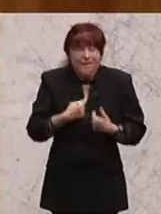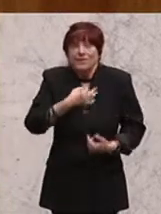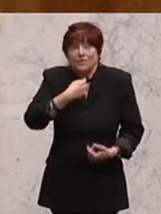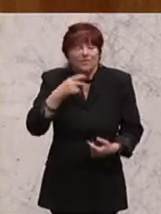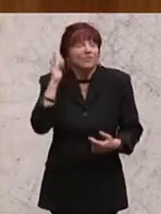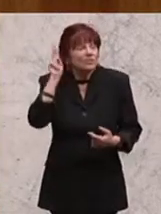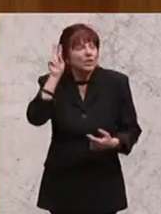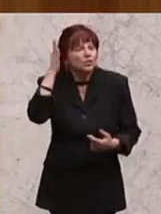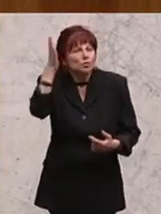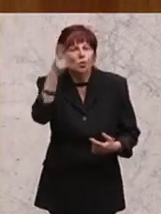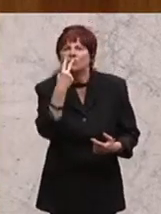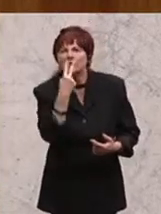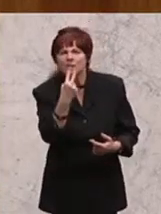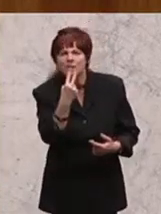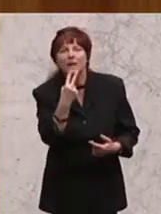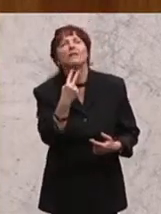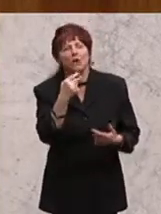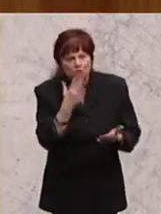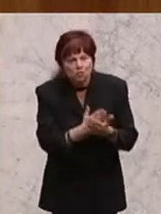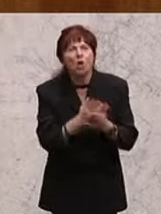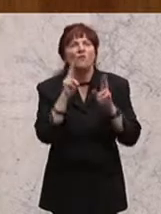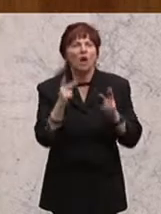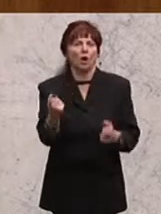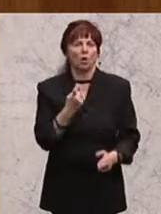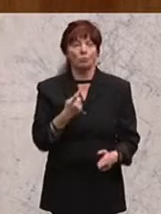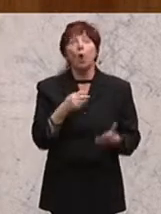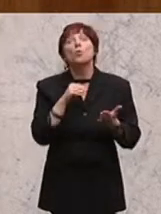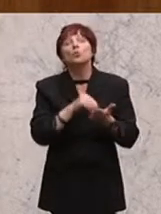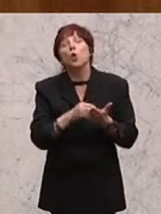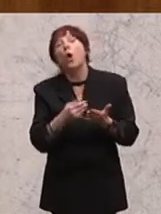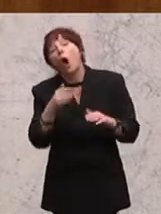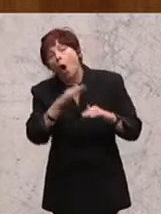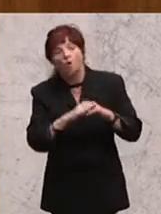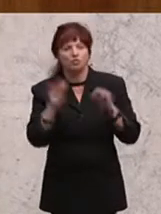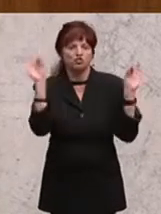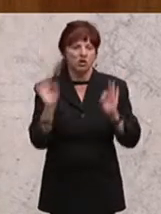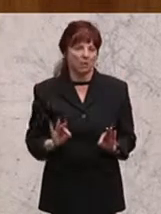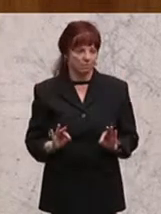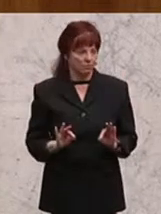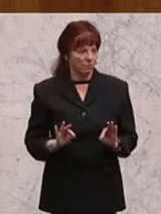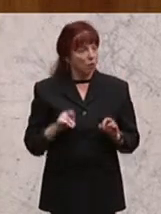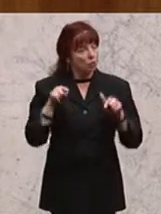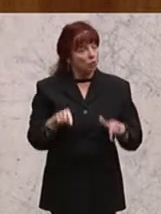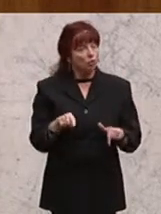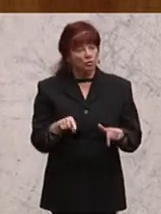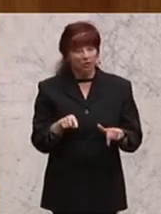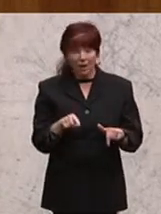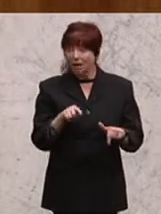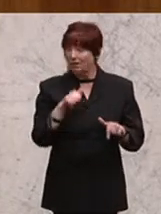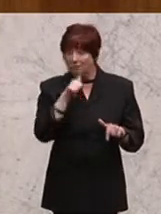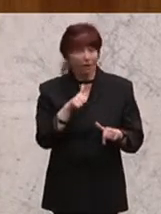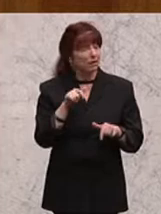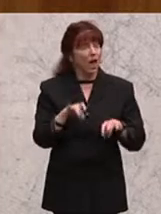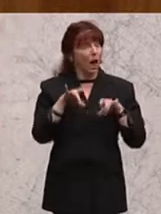vorausgesagt haben, meistens noch sogar schlimmer. Und deswegen werden wir nicht locker lassen und werden auch auf den Themen bleiben, die wir vorschlagen zur Lösung,